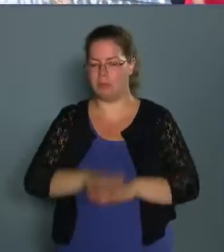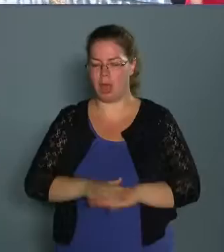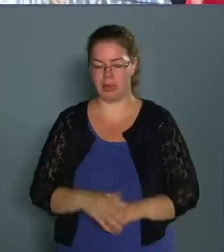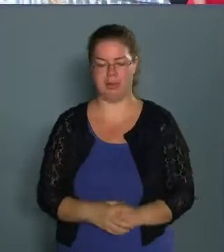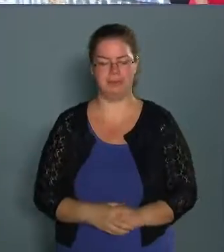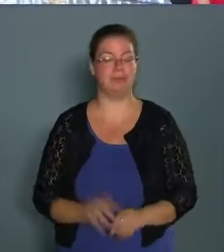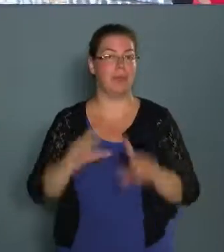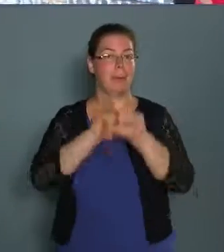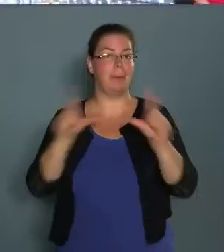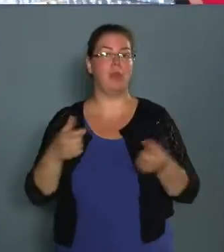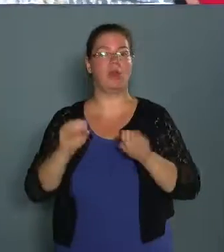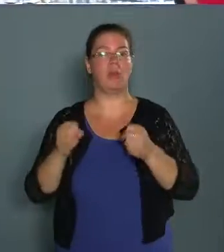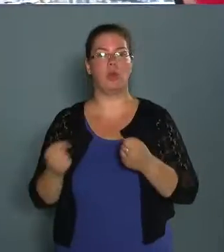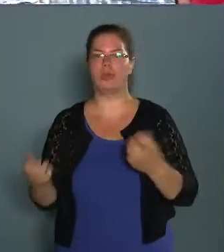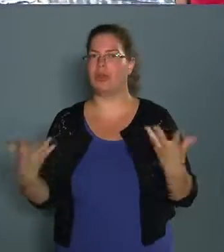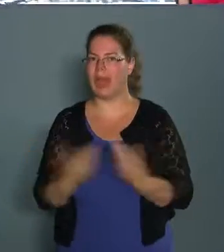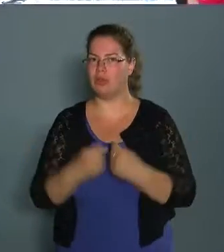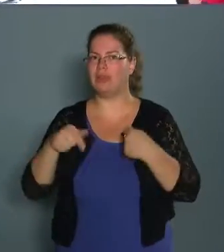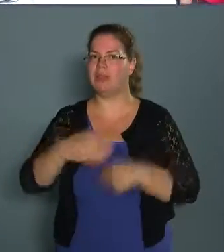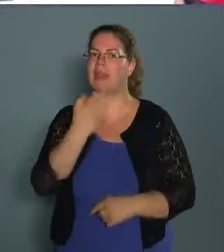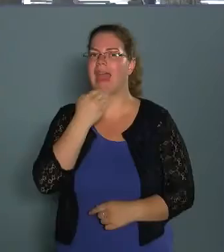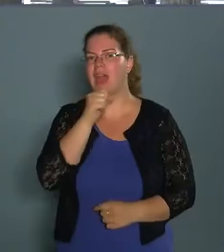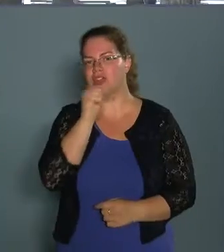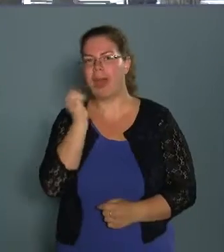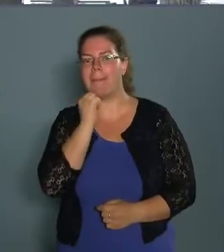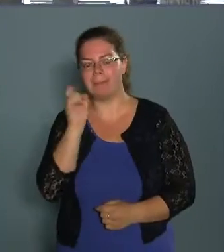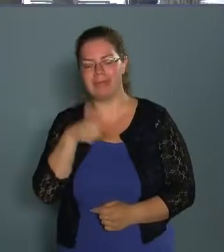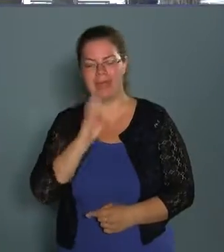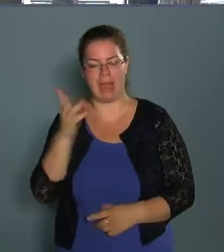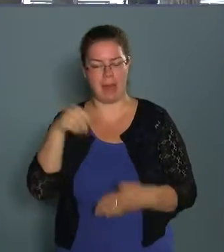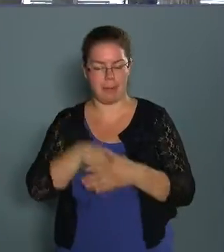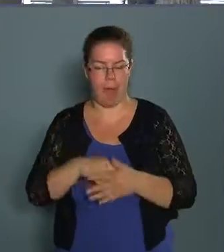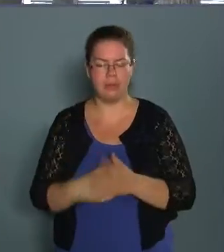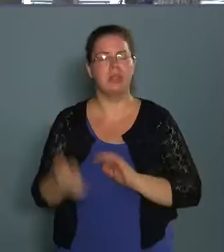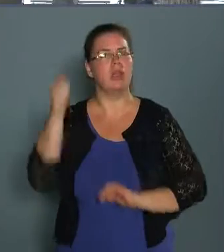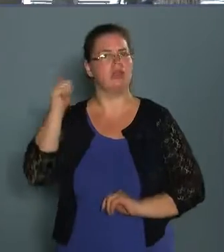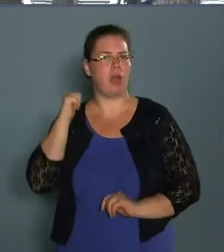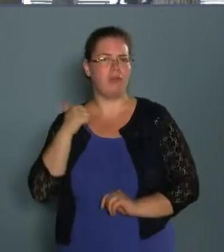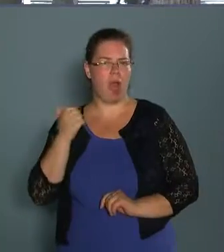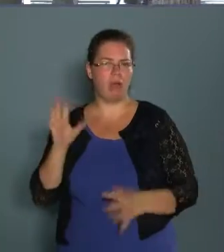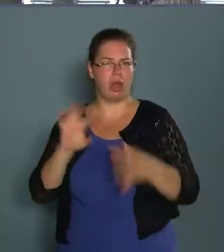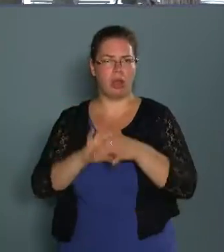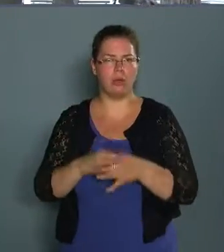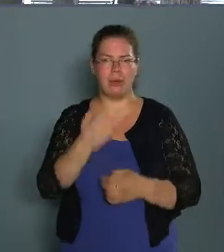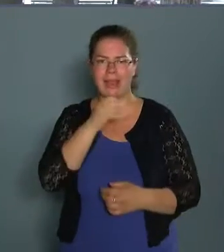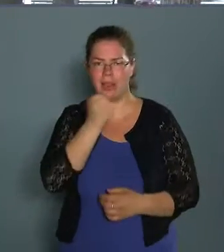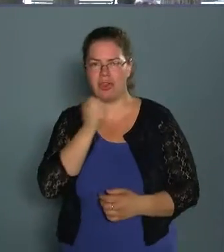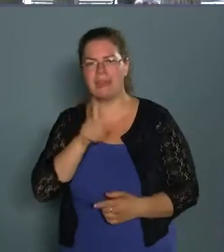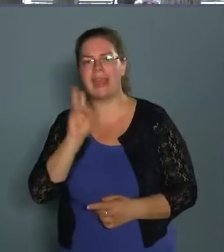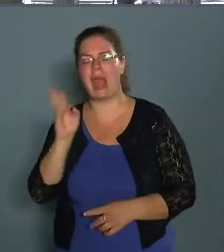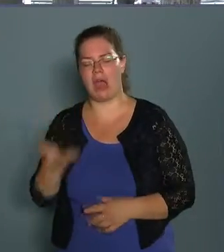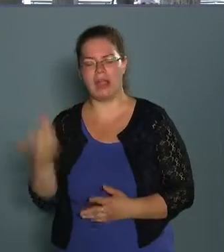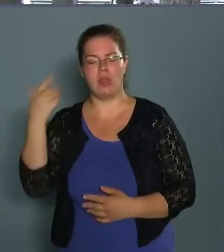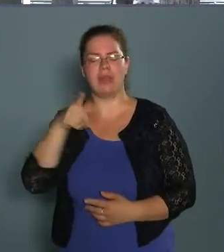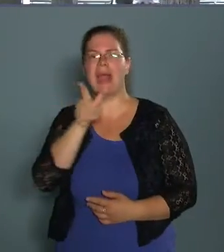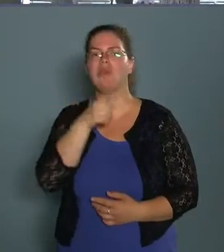maradnak. Ti mióta működtök együtt itt az ESMTK-ban? Hát az ESMTK-hoz tavaly csatlakoztunk, előtte egy